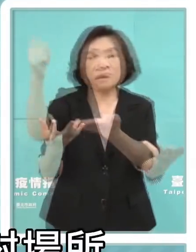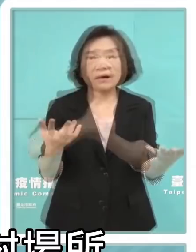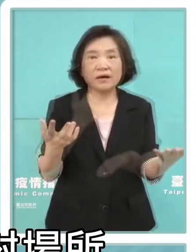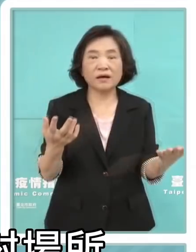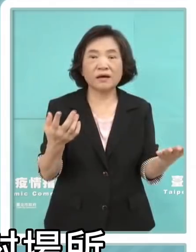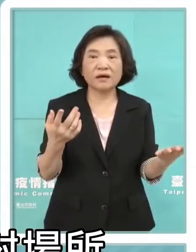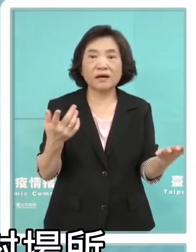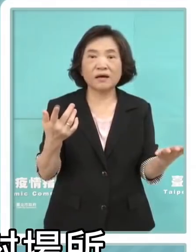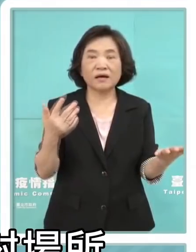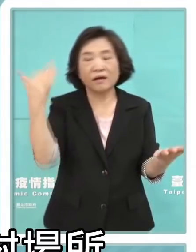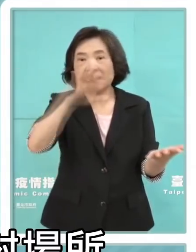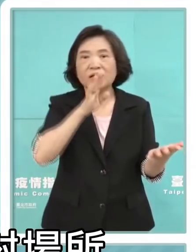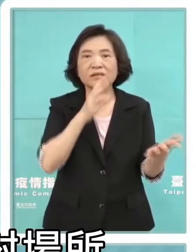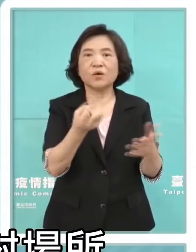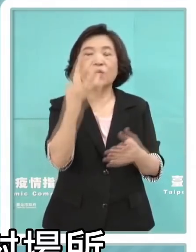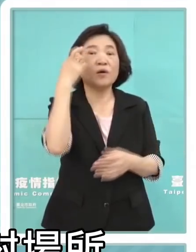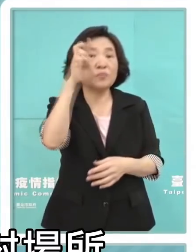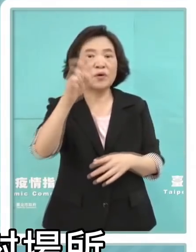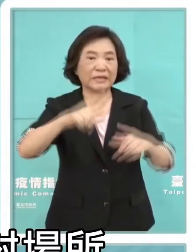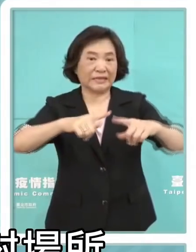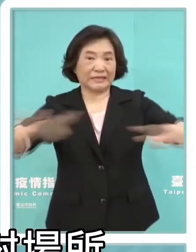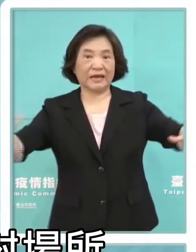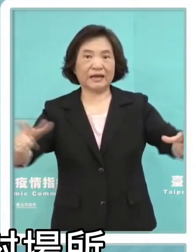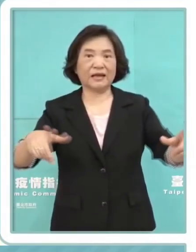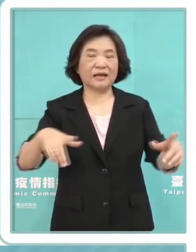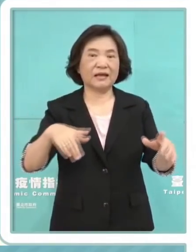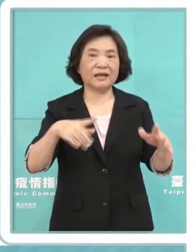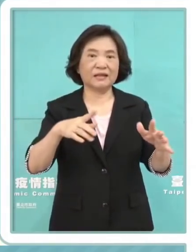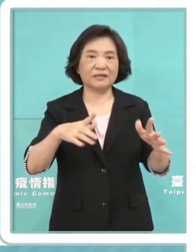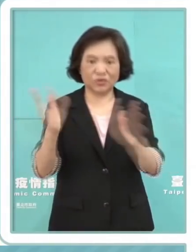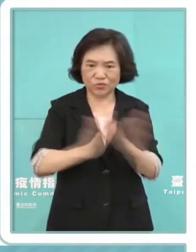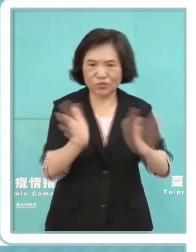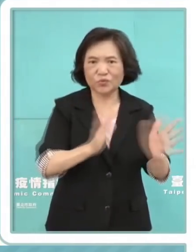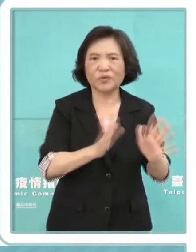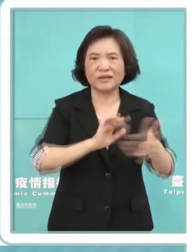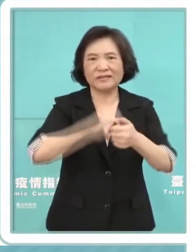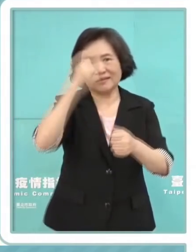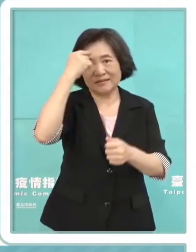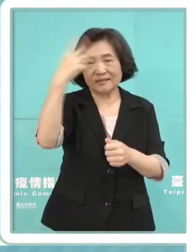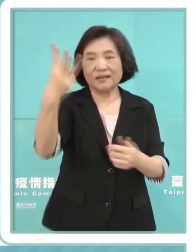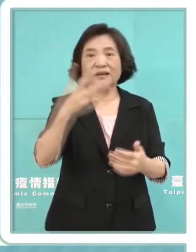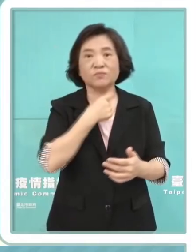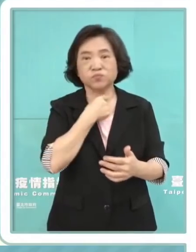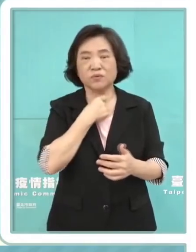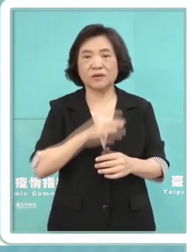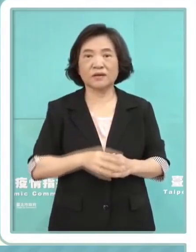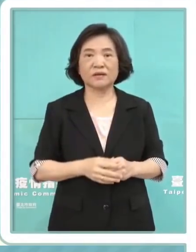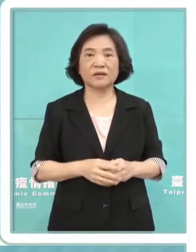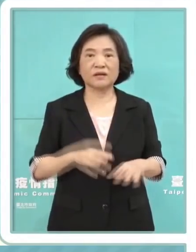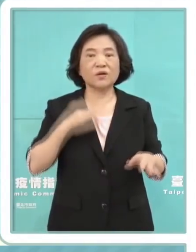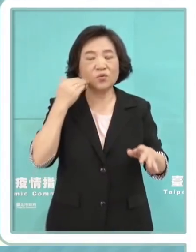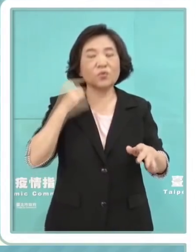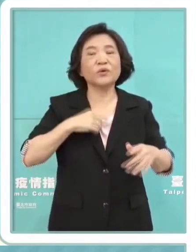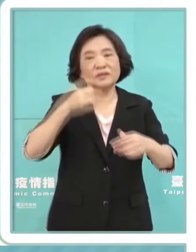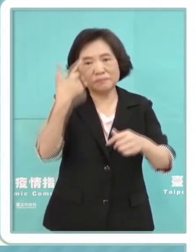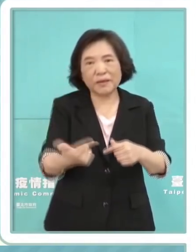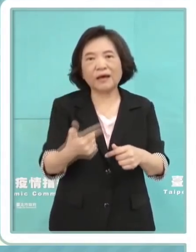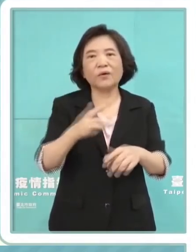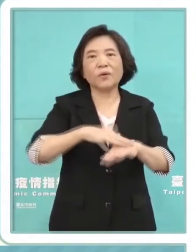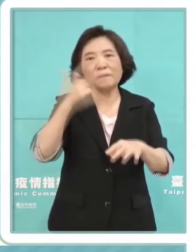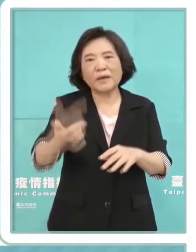来，因为这个整个花博的那种大型注射场所 set up 要3天的时间嘛，就要慢2天打嘛。